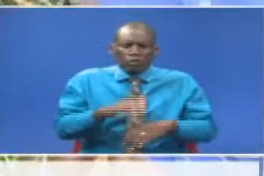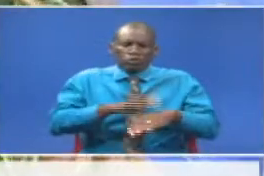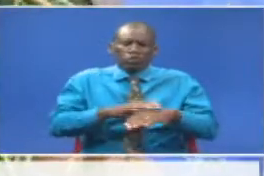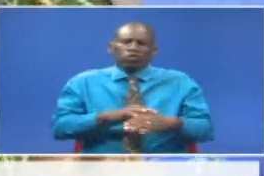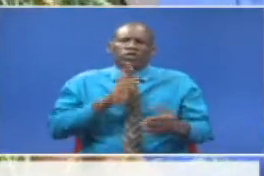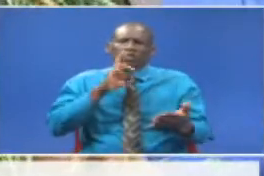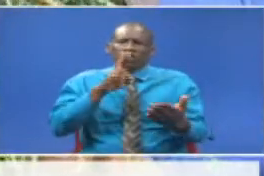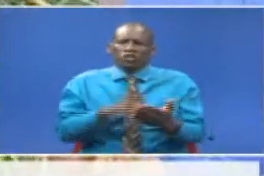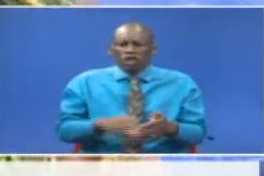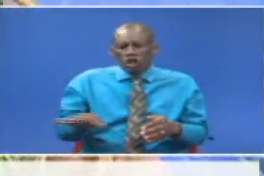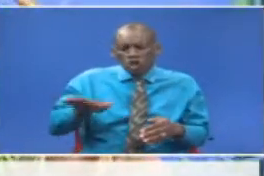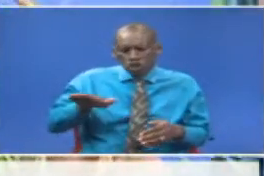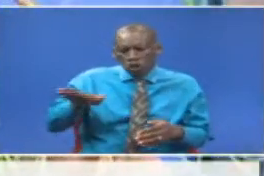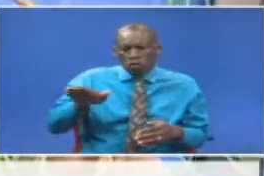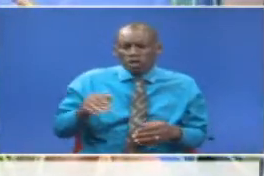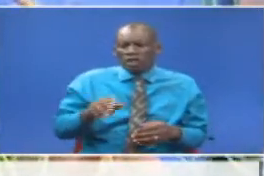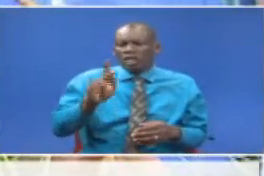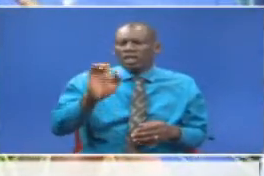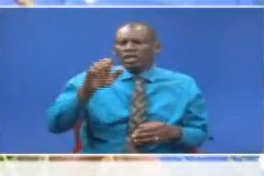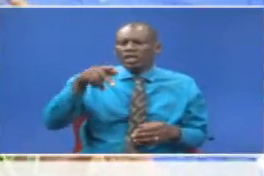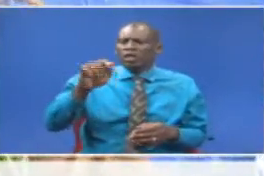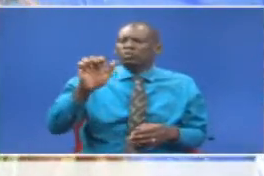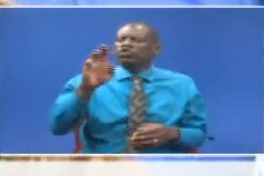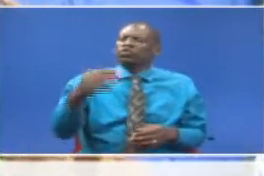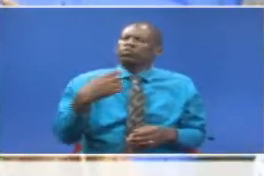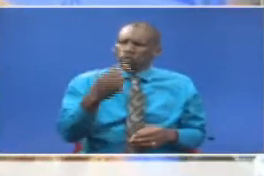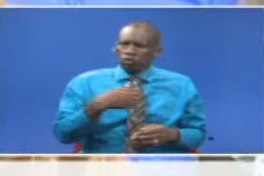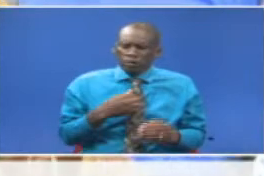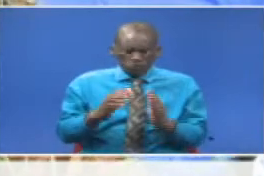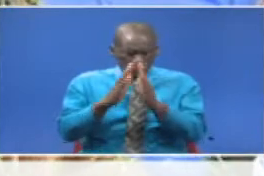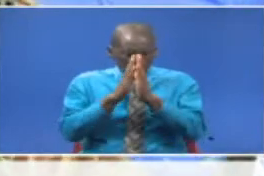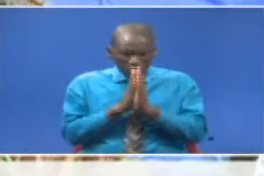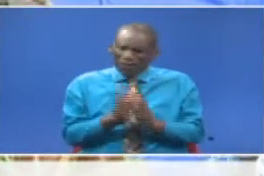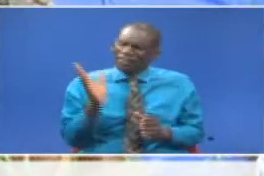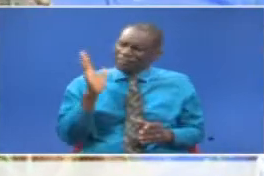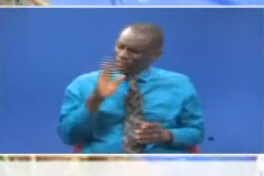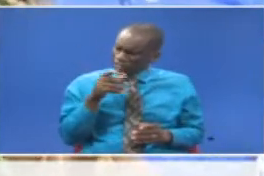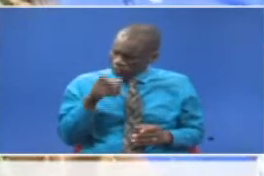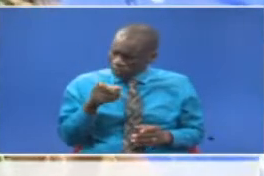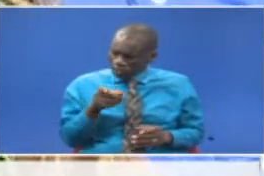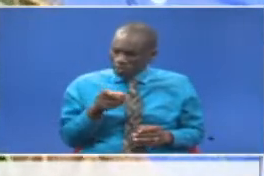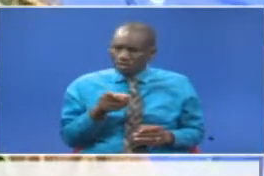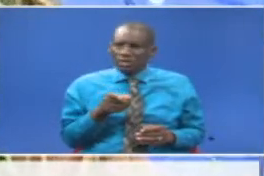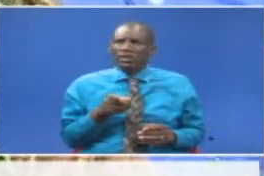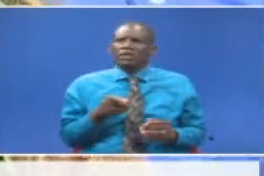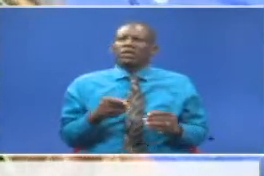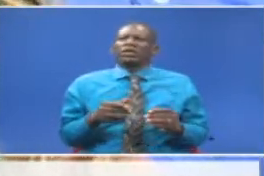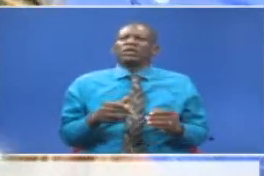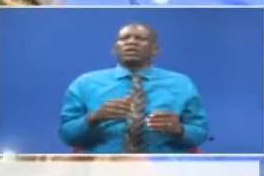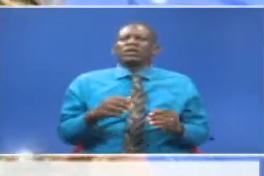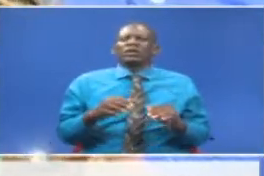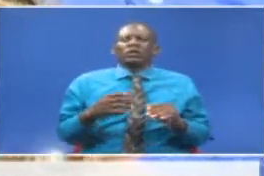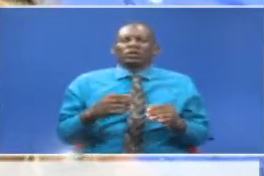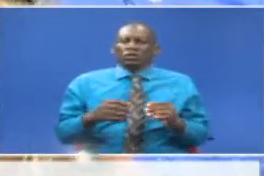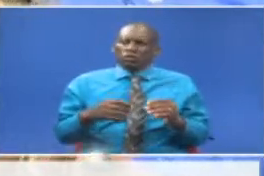result. Asubuhi tu Kiptum aliniambia mimi umeomba, umemaliza kuomba kwa chui ya